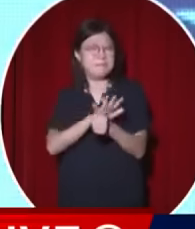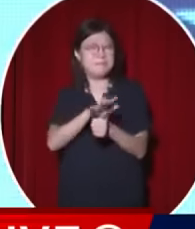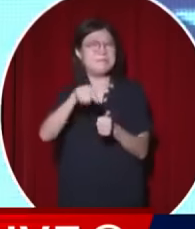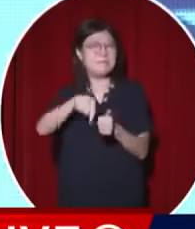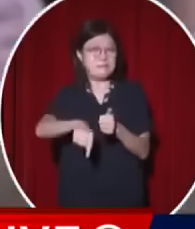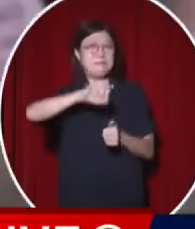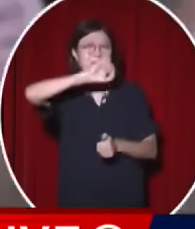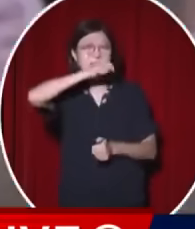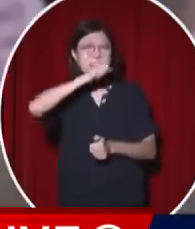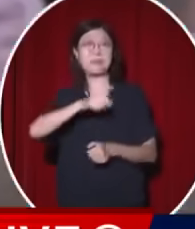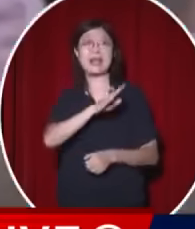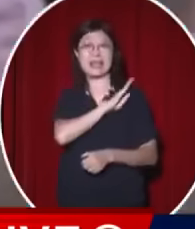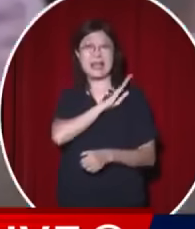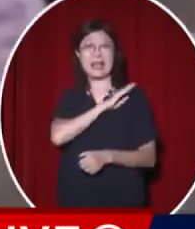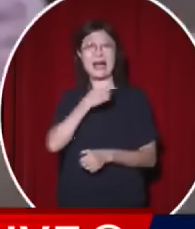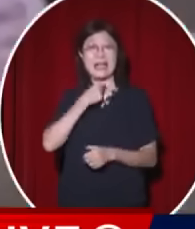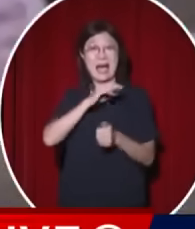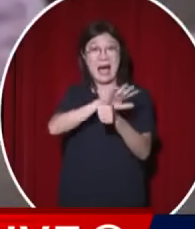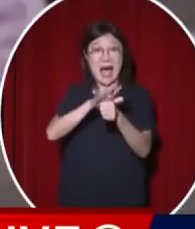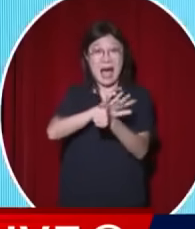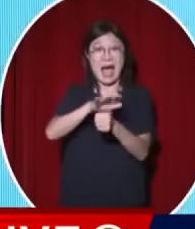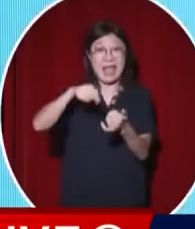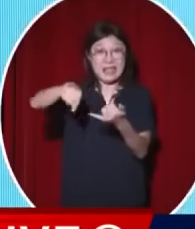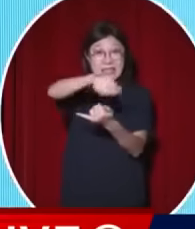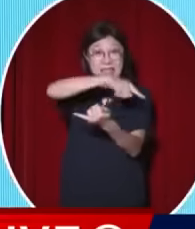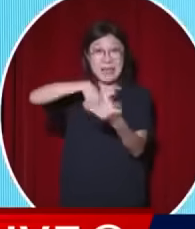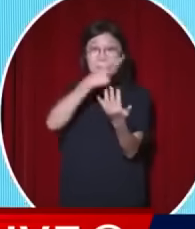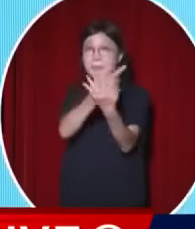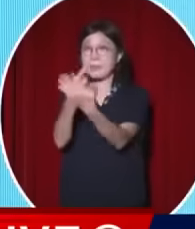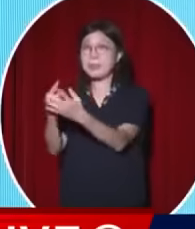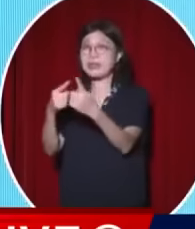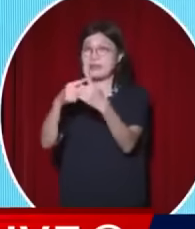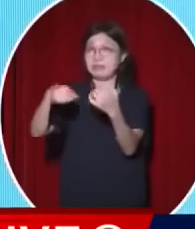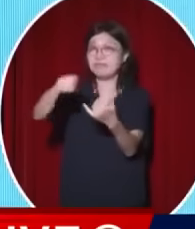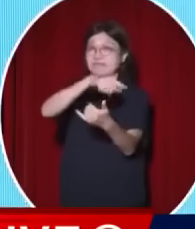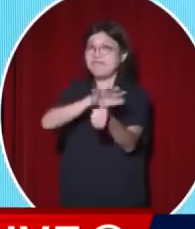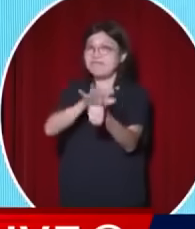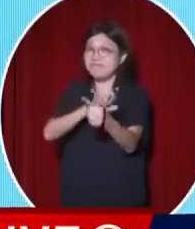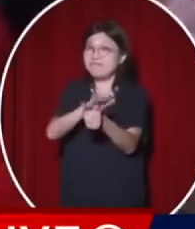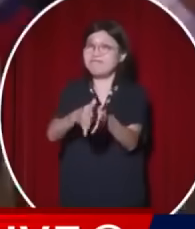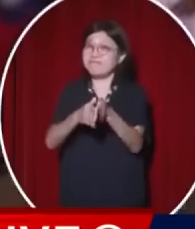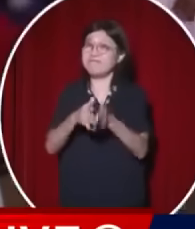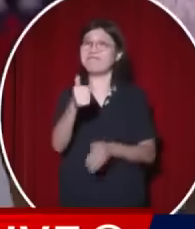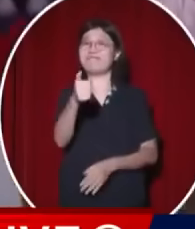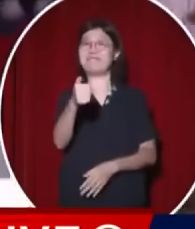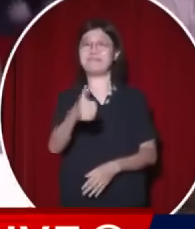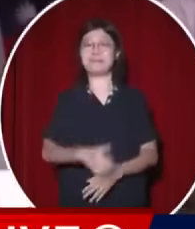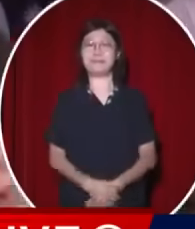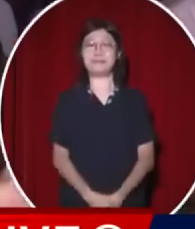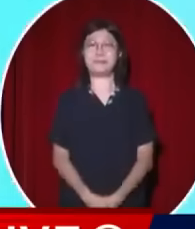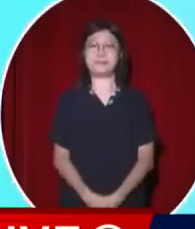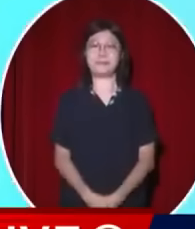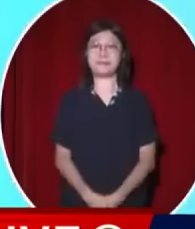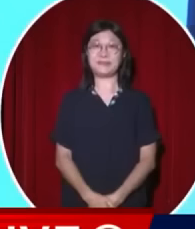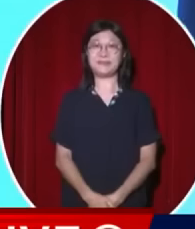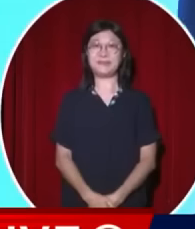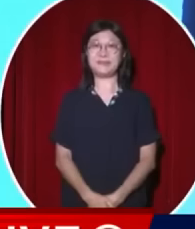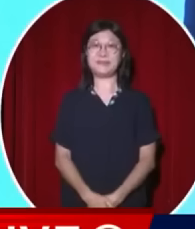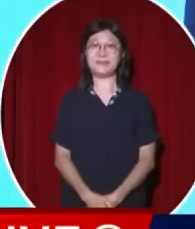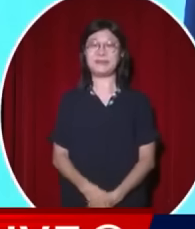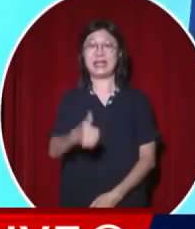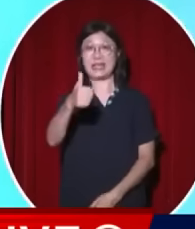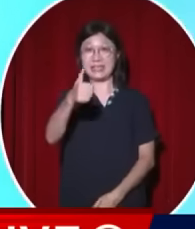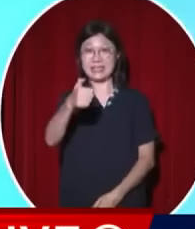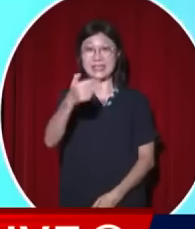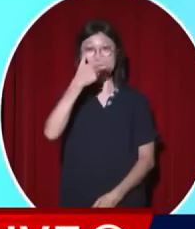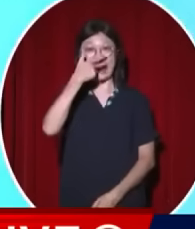地，当然也要爱这块土地上的每一个人。谢谢。 谢谢，谢谢赖佩霞女士，谢